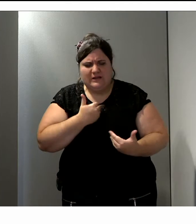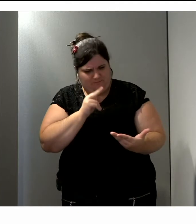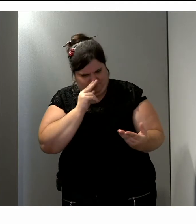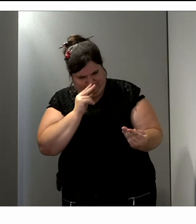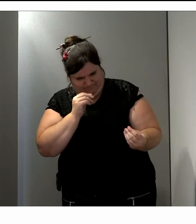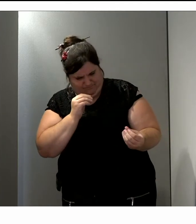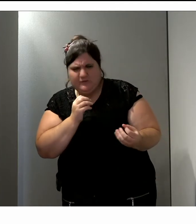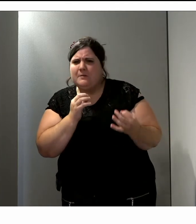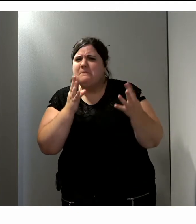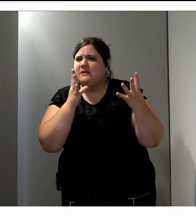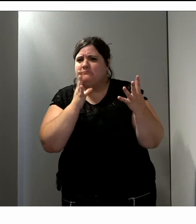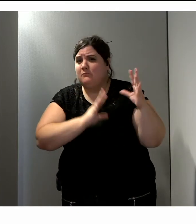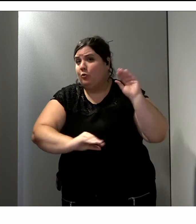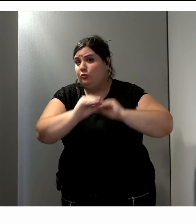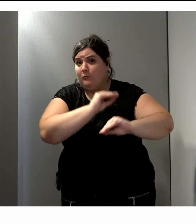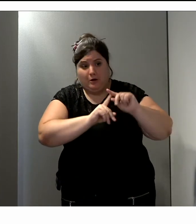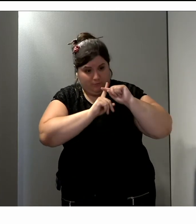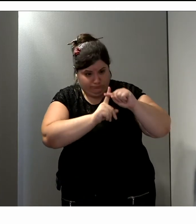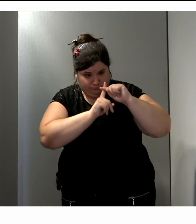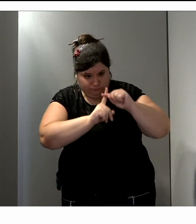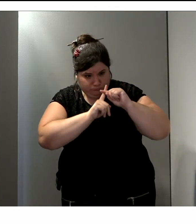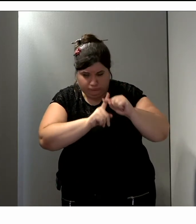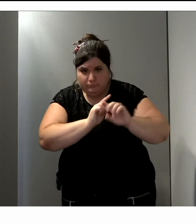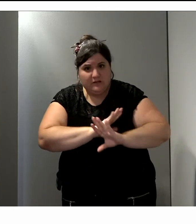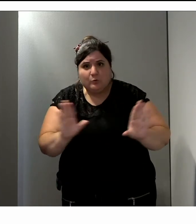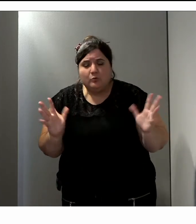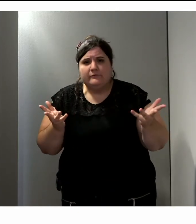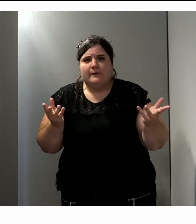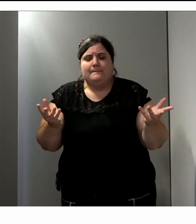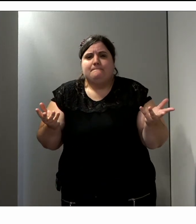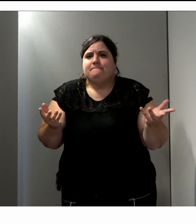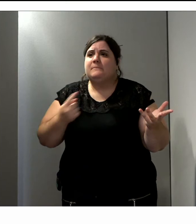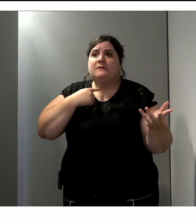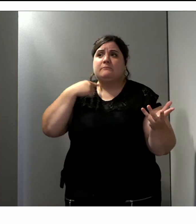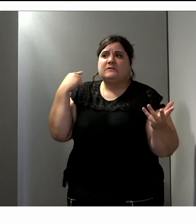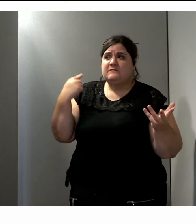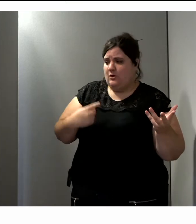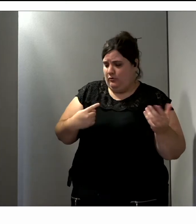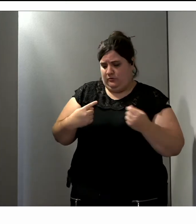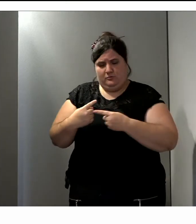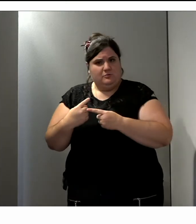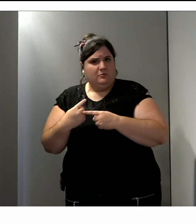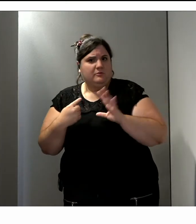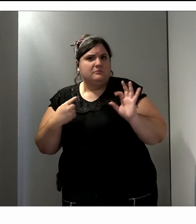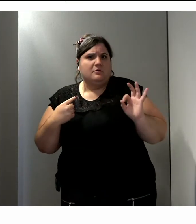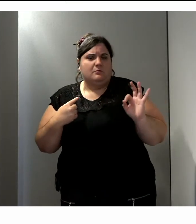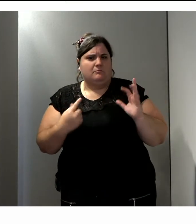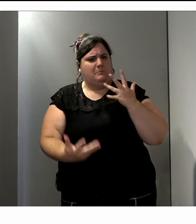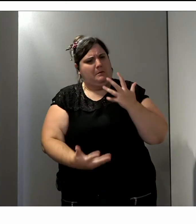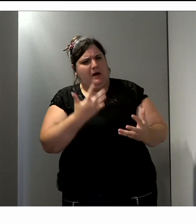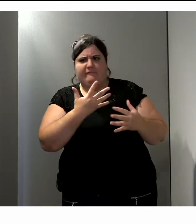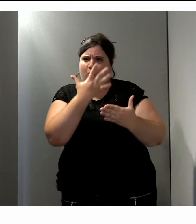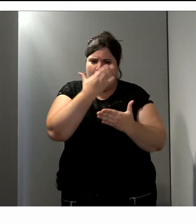comme l'objet des soins et où ces déficiences sont particulièrement